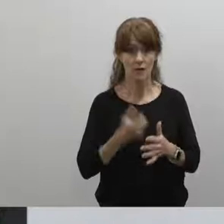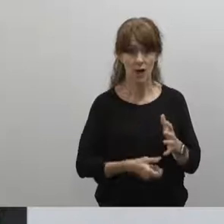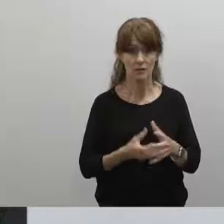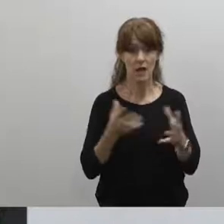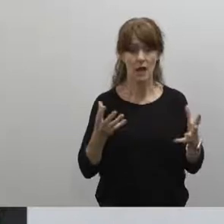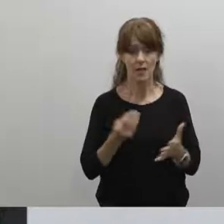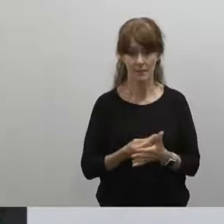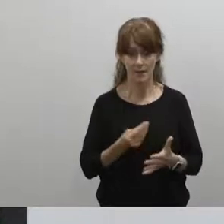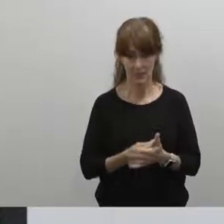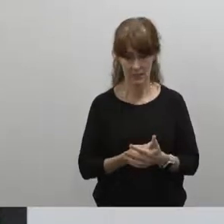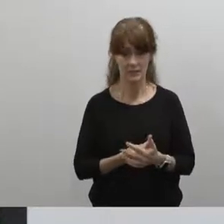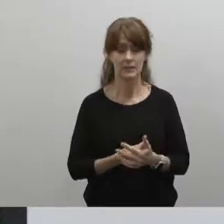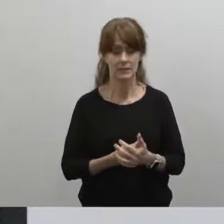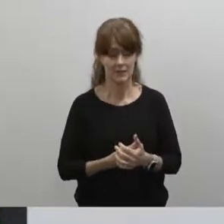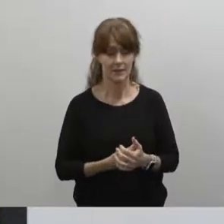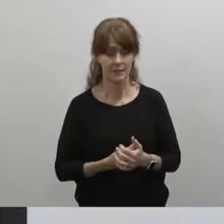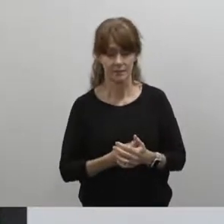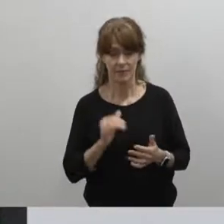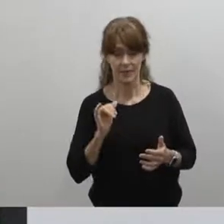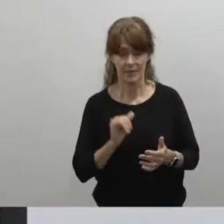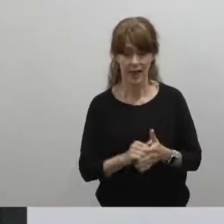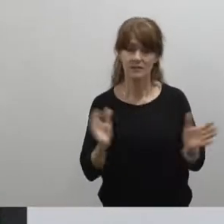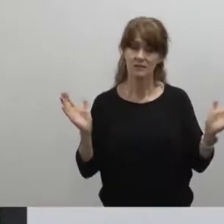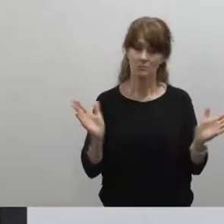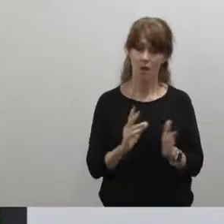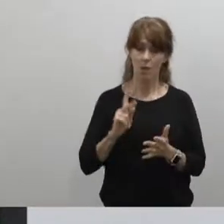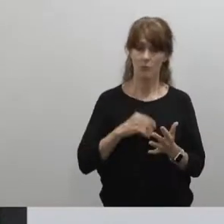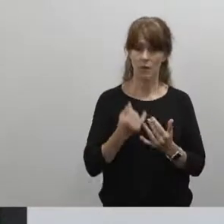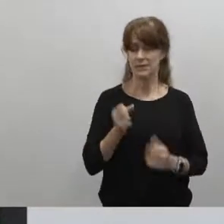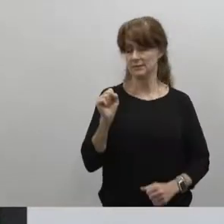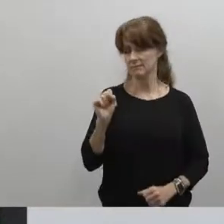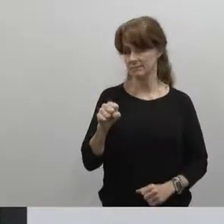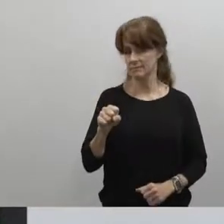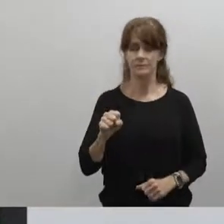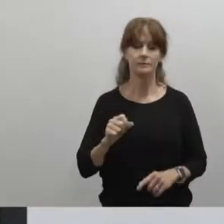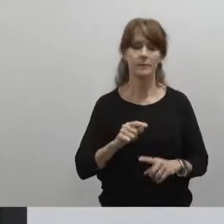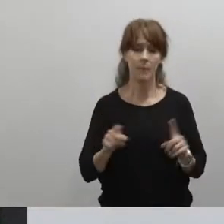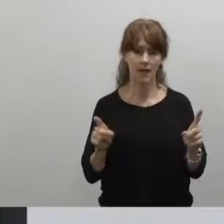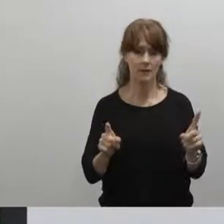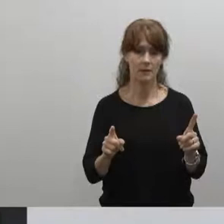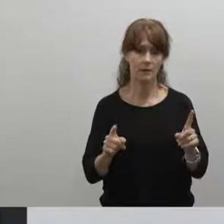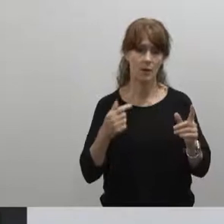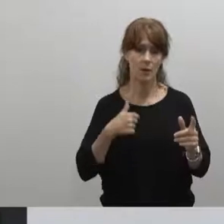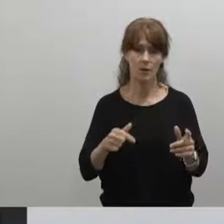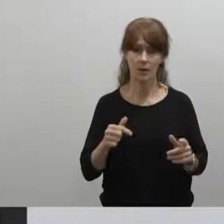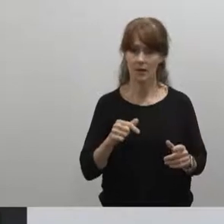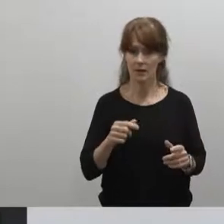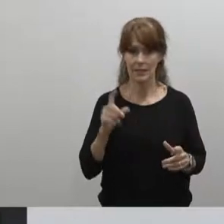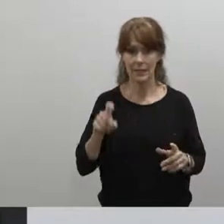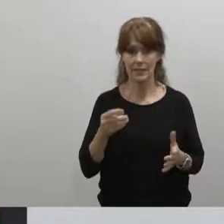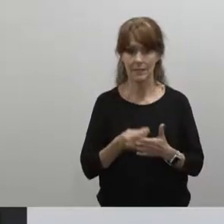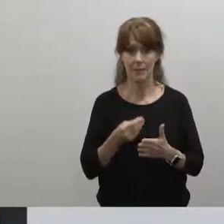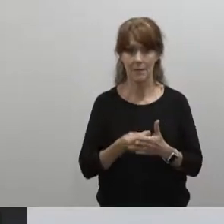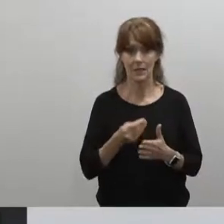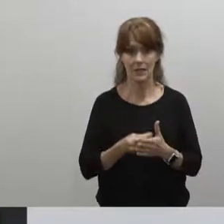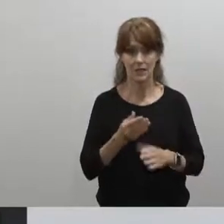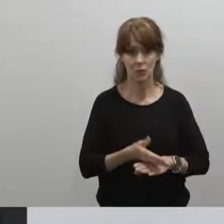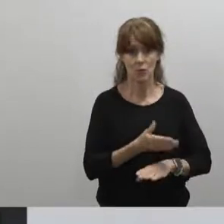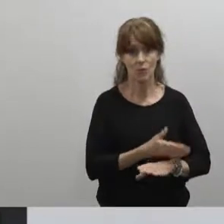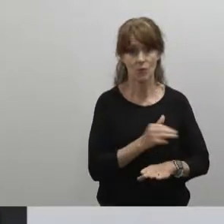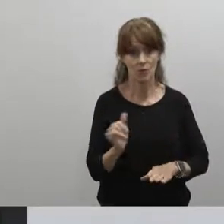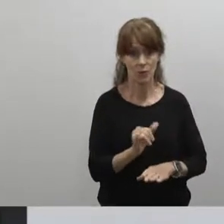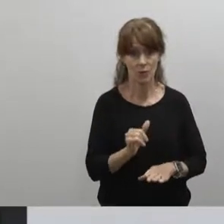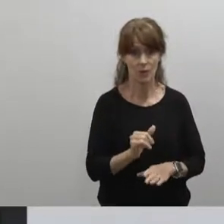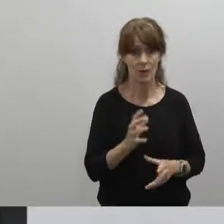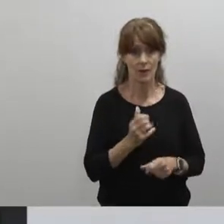mà ở lại những gì bị hưởng rơ à phô bộ à kia chả lát nữa, xong bây tới rơ à cái rìa rơ kia